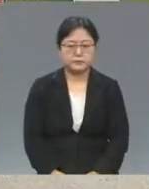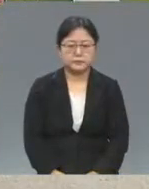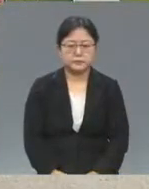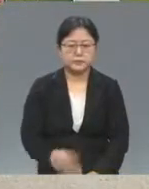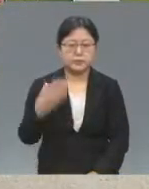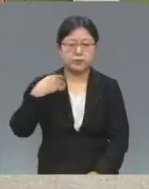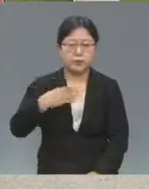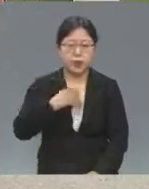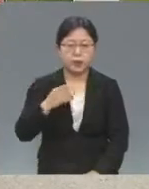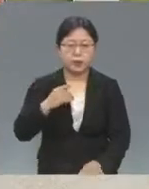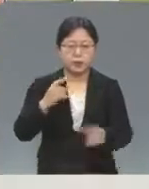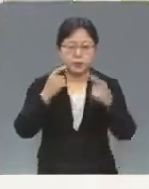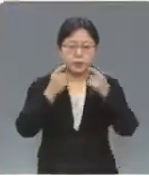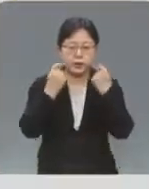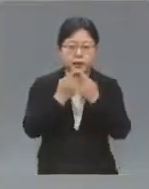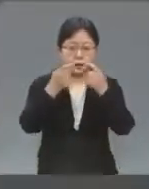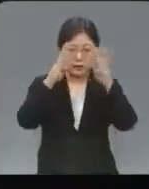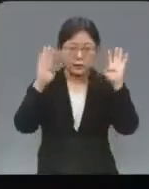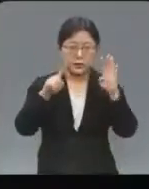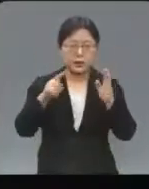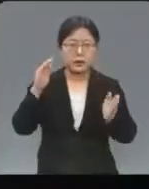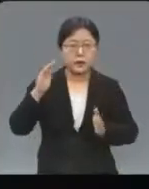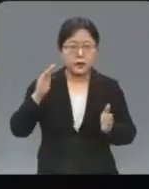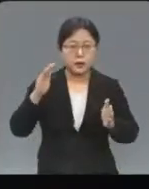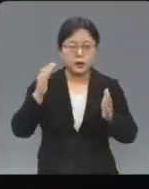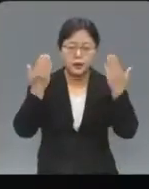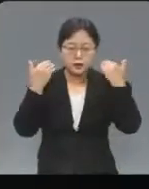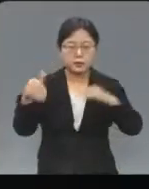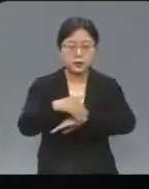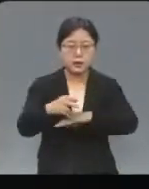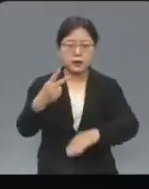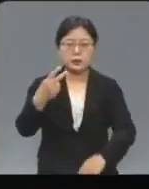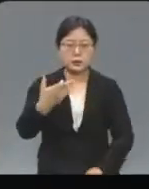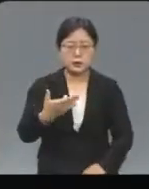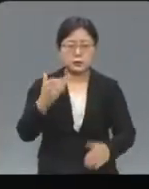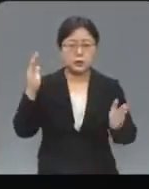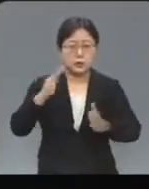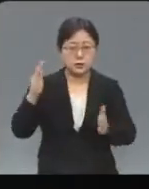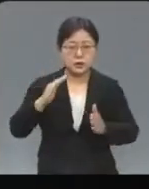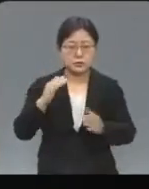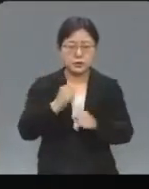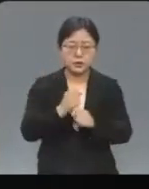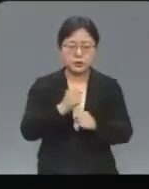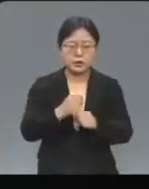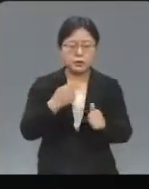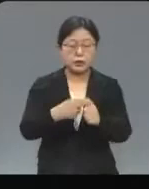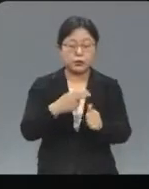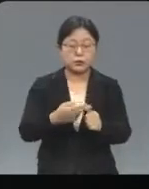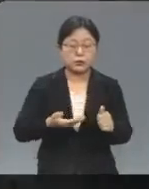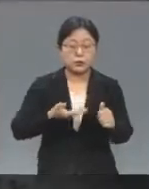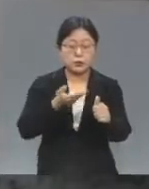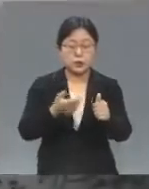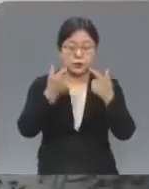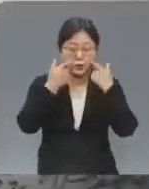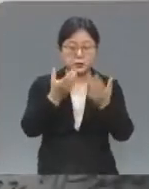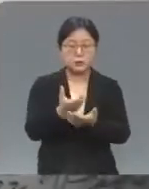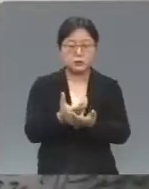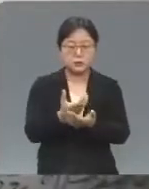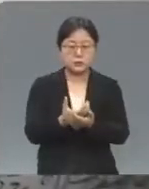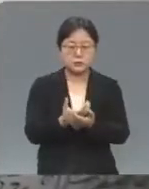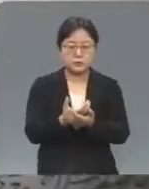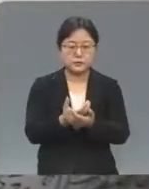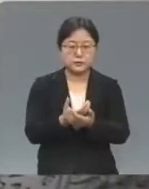무안군 한 사립대학교 이 학교에 다녔던 2019년 재학생이 작성해 교수 에게 제출한 확인 삽니다